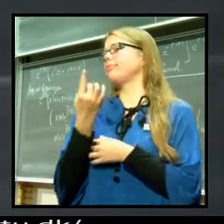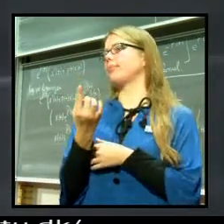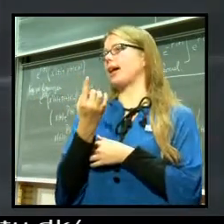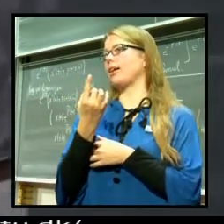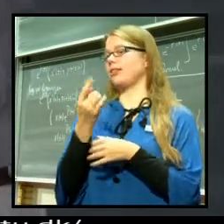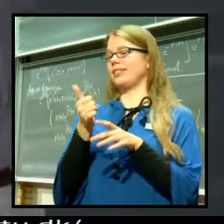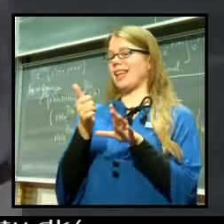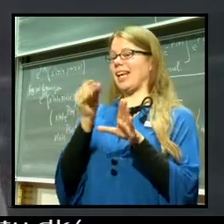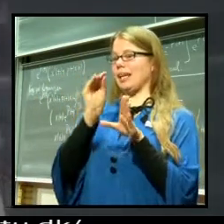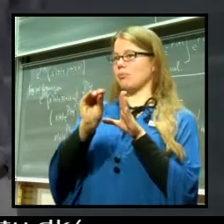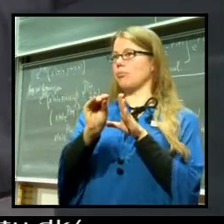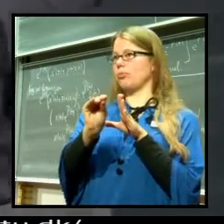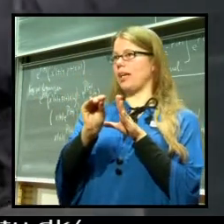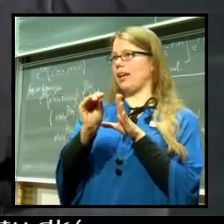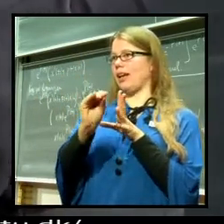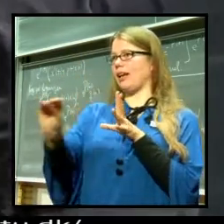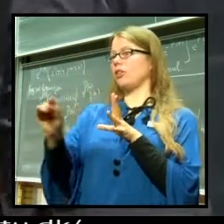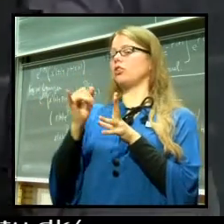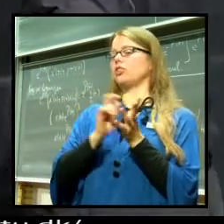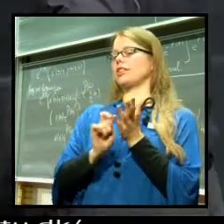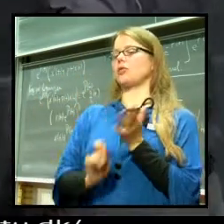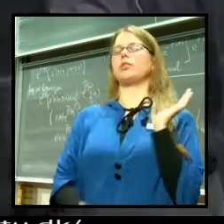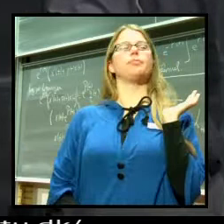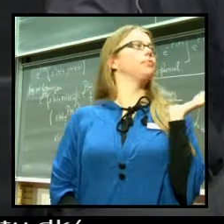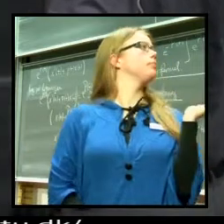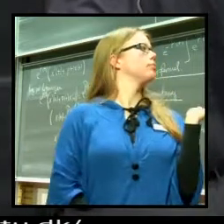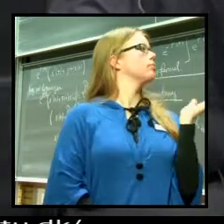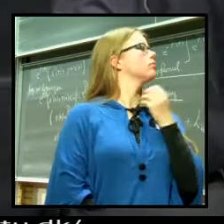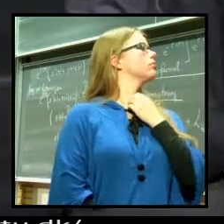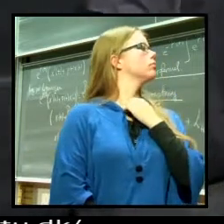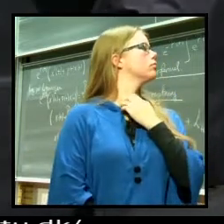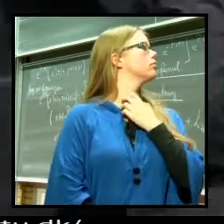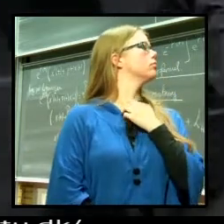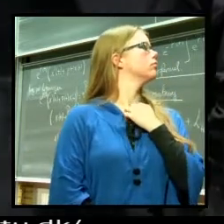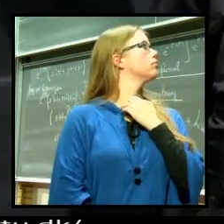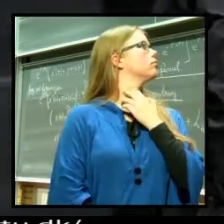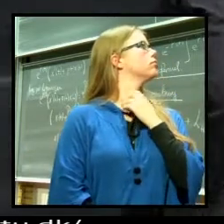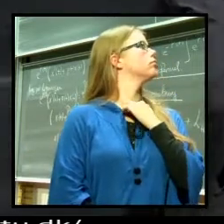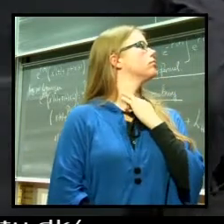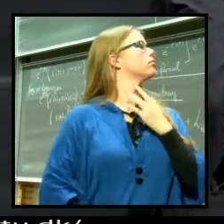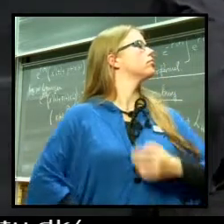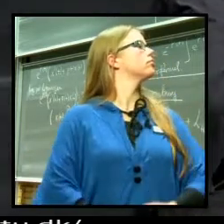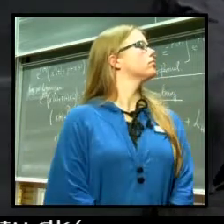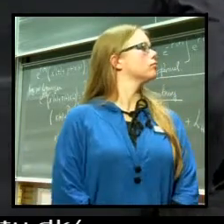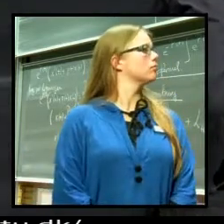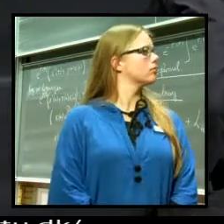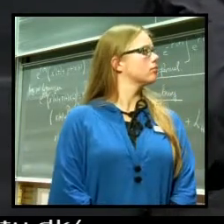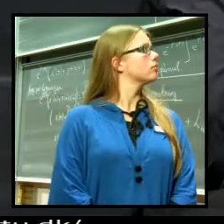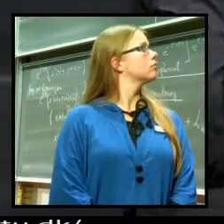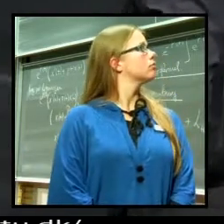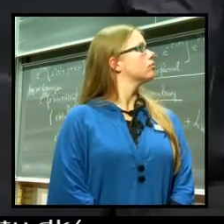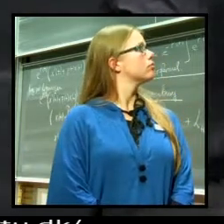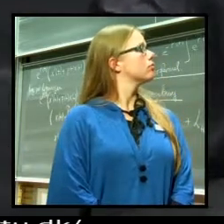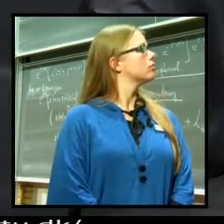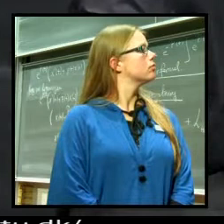en ind. Så jeg skriver, x tilde er 1. Hvad er det? Det er